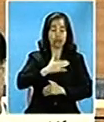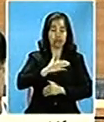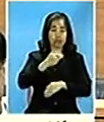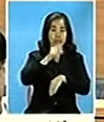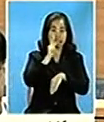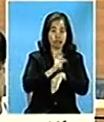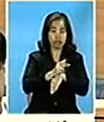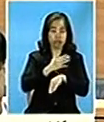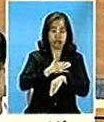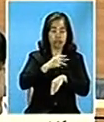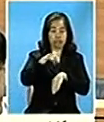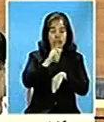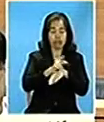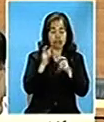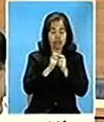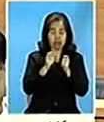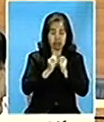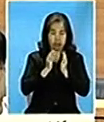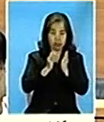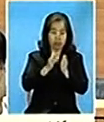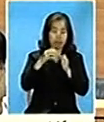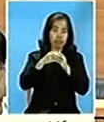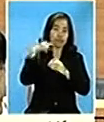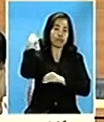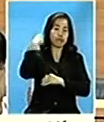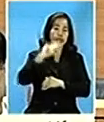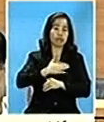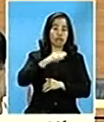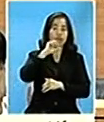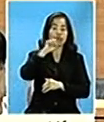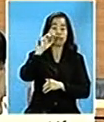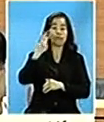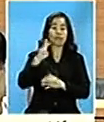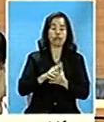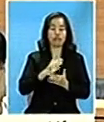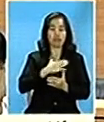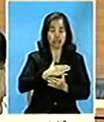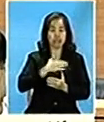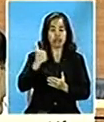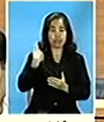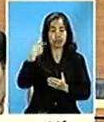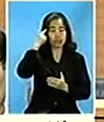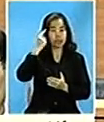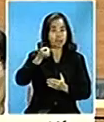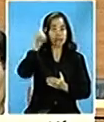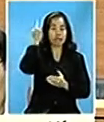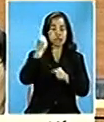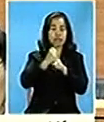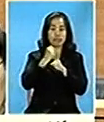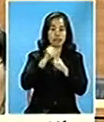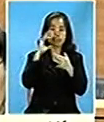านอนุกรรมการอนุสตรีนะคะของวุฒิสภาดิฉันเองเป็นผู้ที่จุดประกายของการสร้